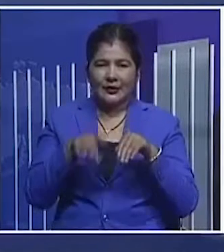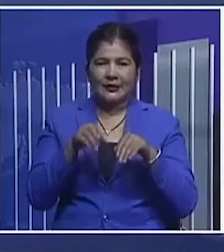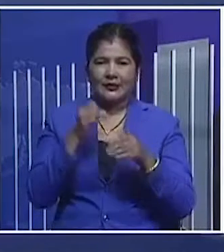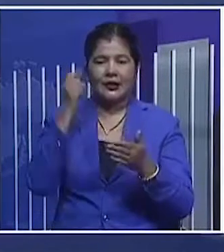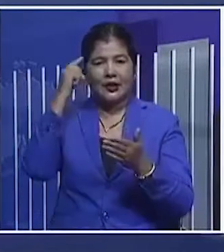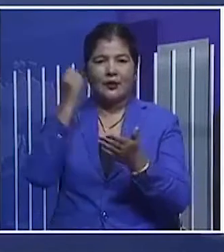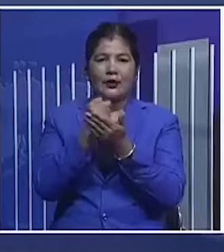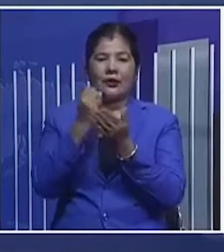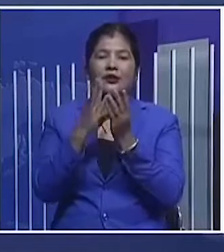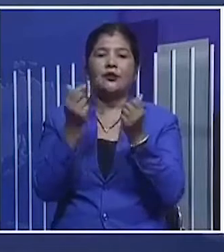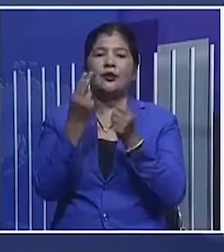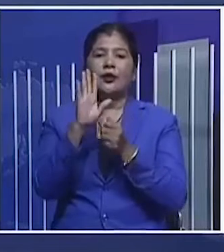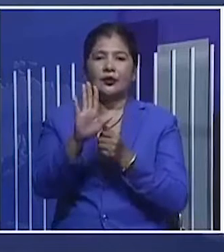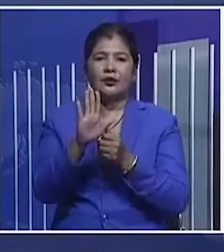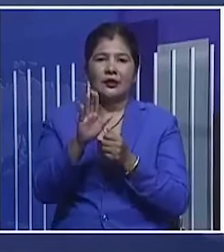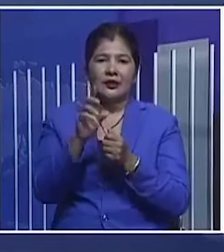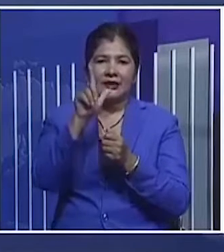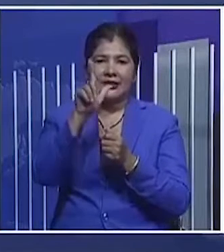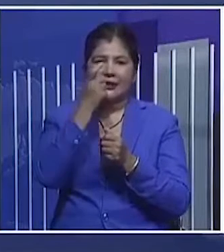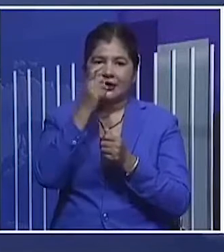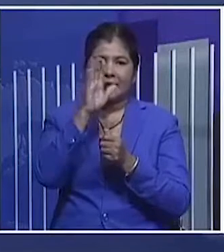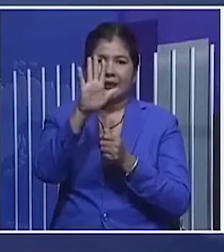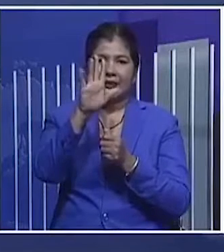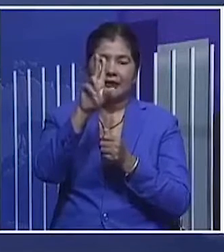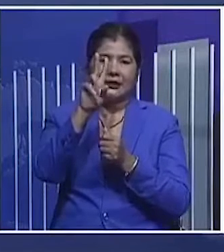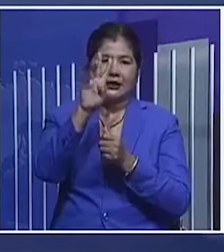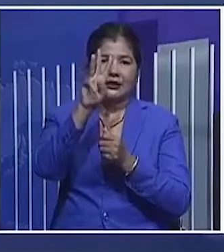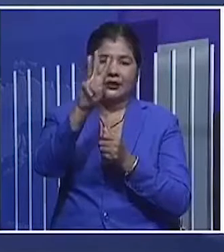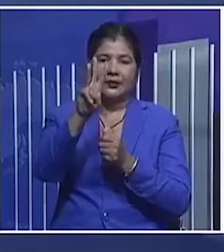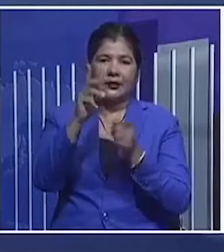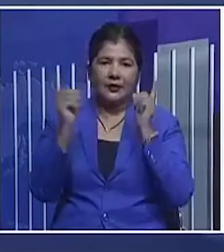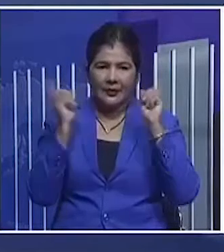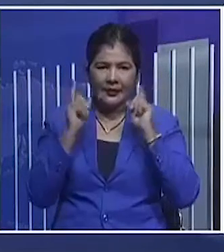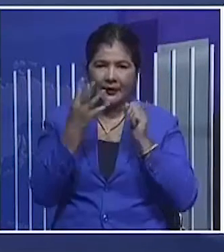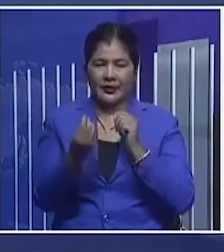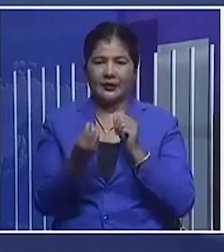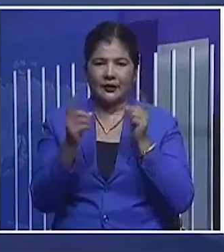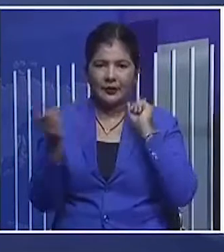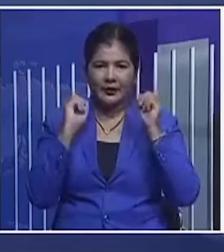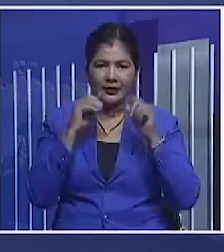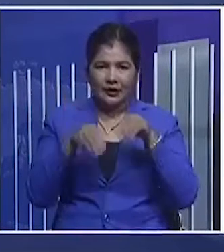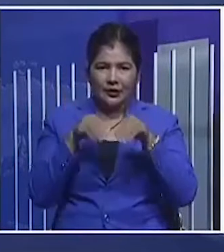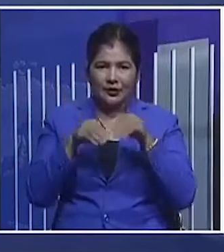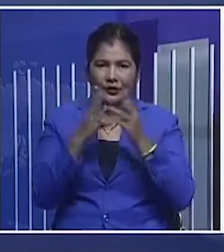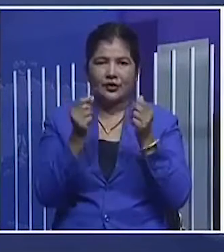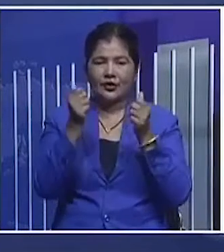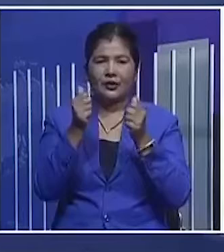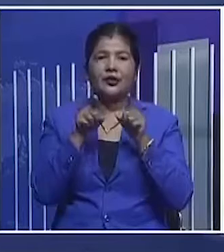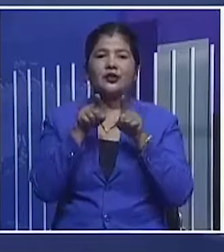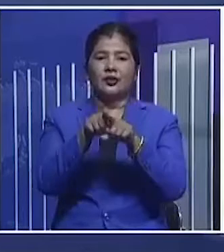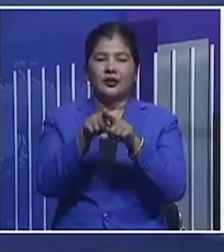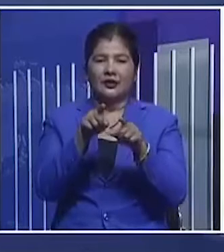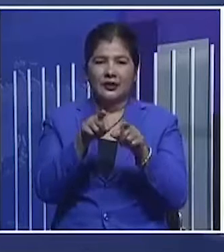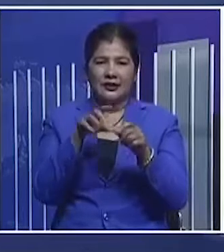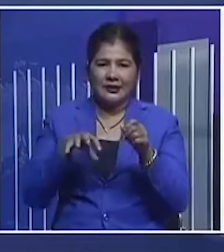मतदान सम्पन्न भएको छ। 753 पालिका मध्ये बाँकी रहेको यो पालिकाको चुनाव सकिएसँगै